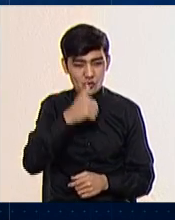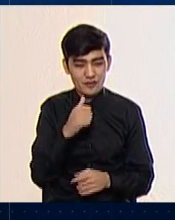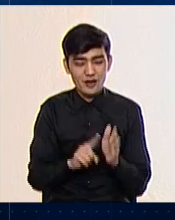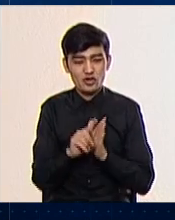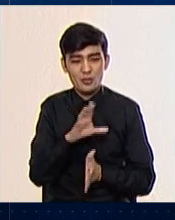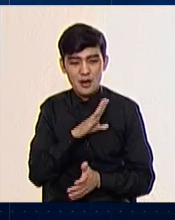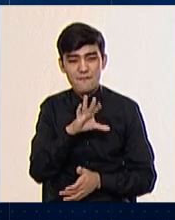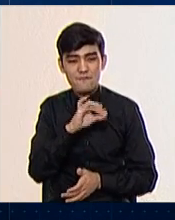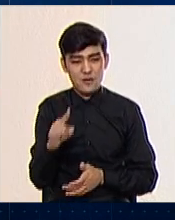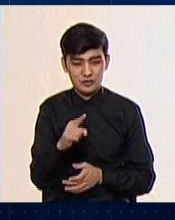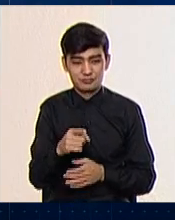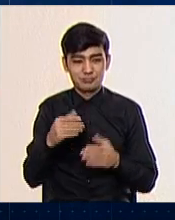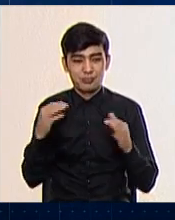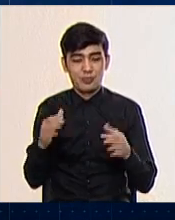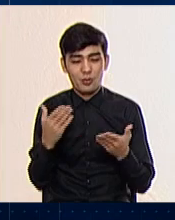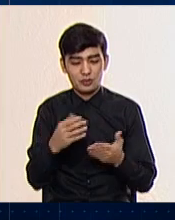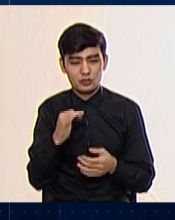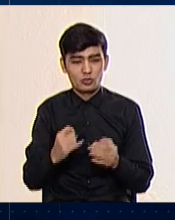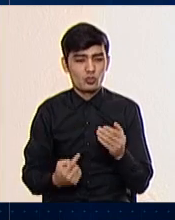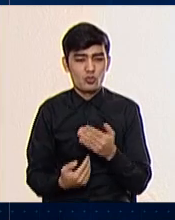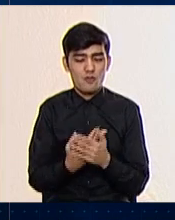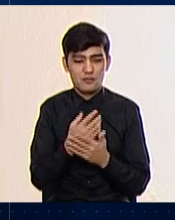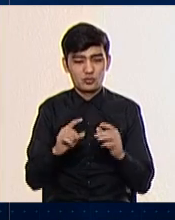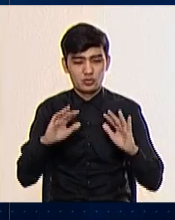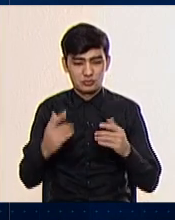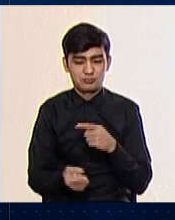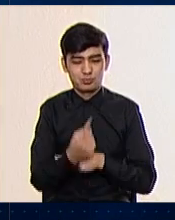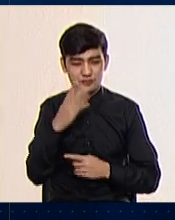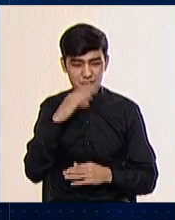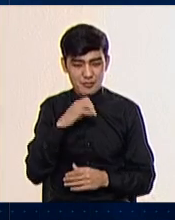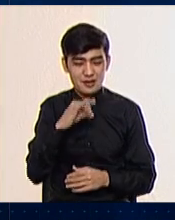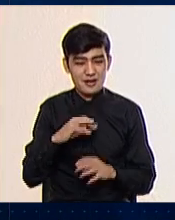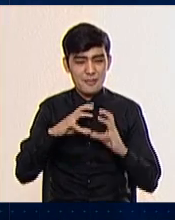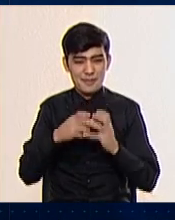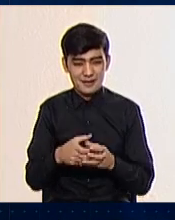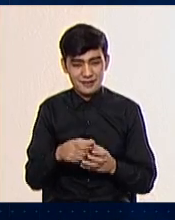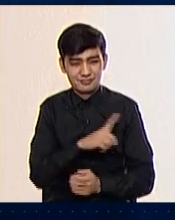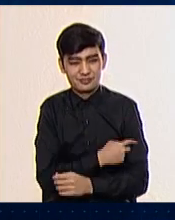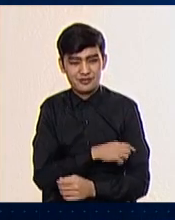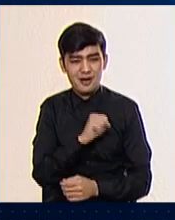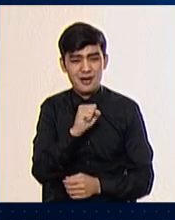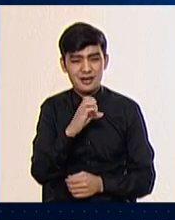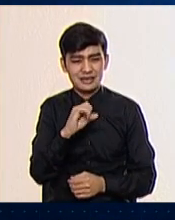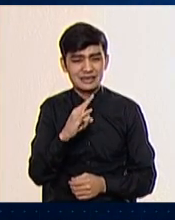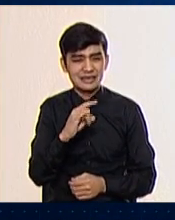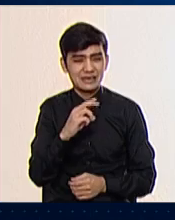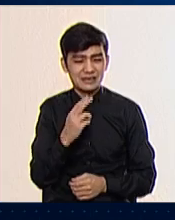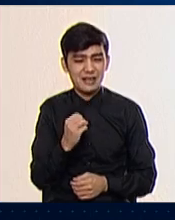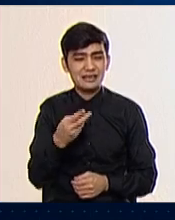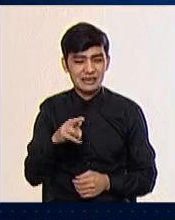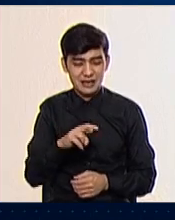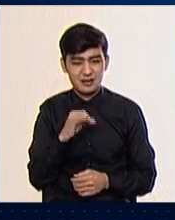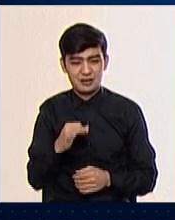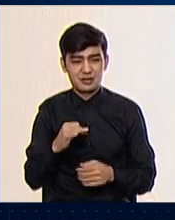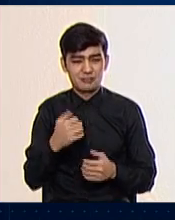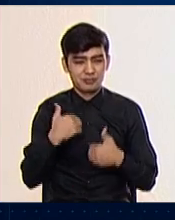ВОЗ опасается, что это станет началом нового всплеска заболеваний. А во Всемирной медицинской ассоциации предлагают не торопиться